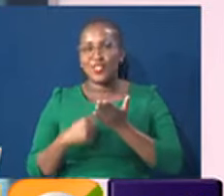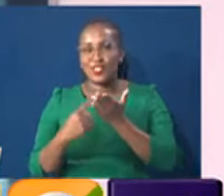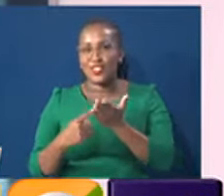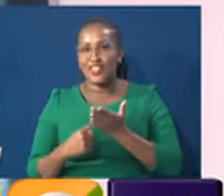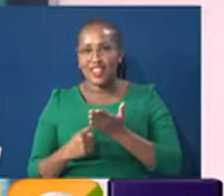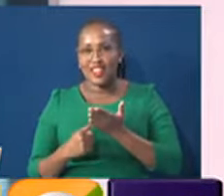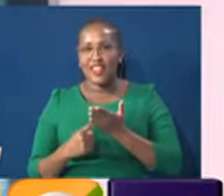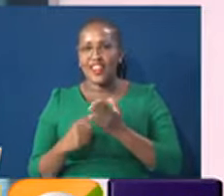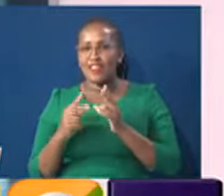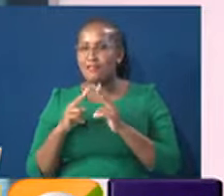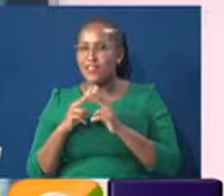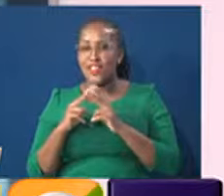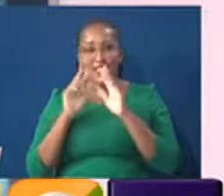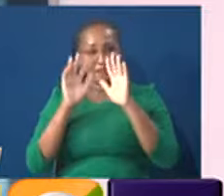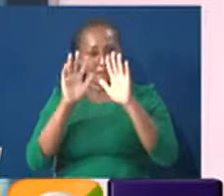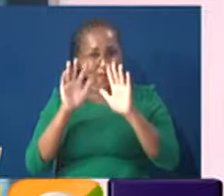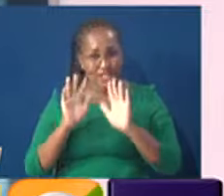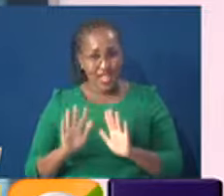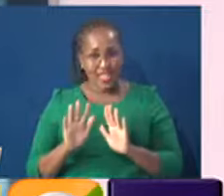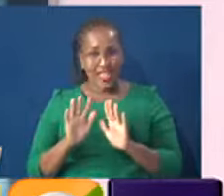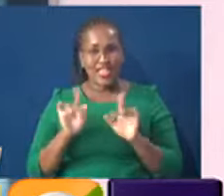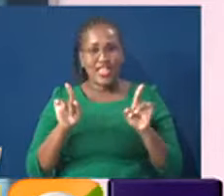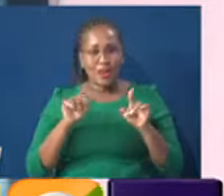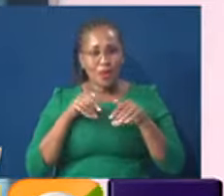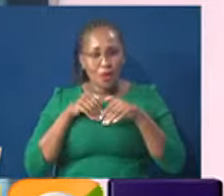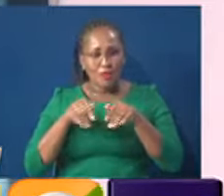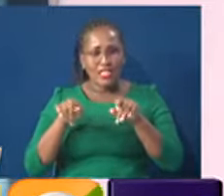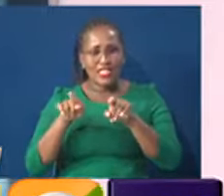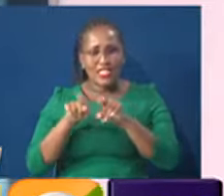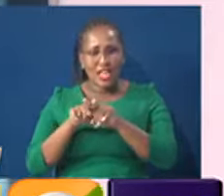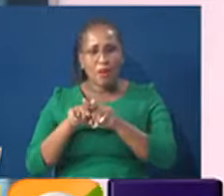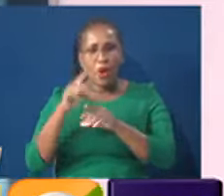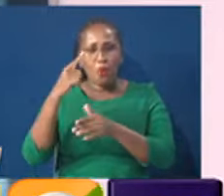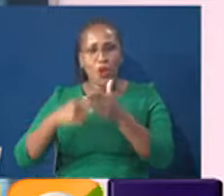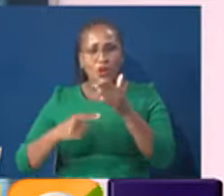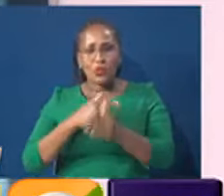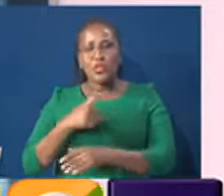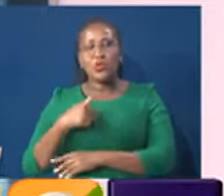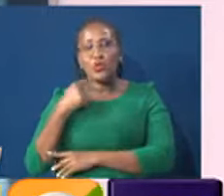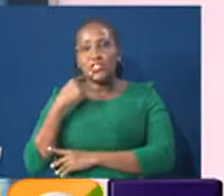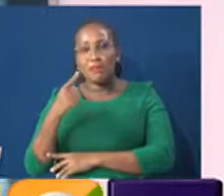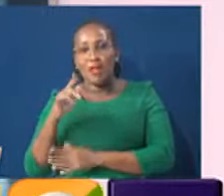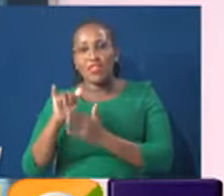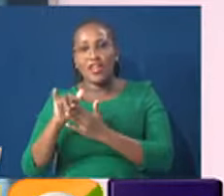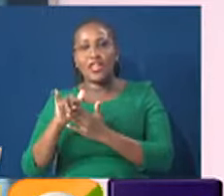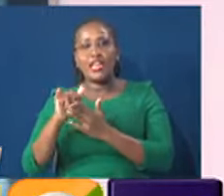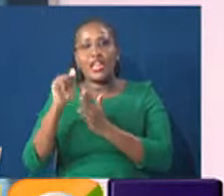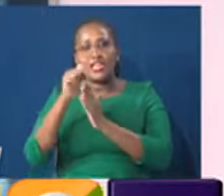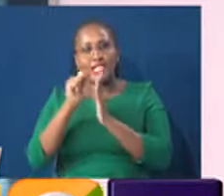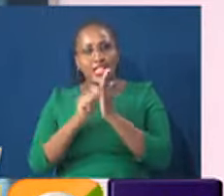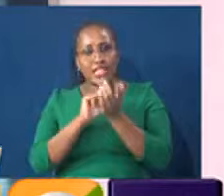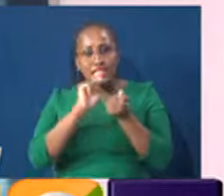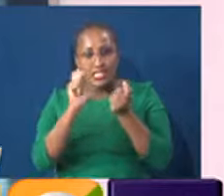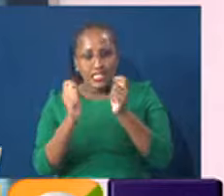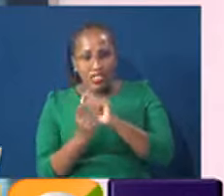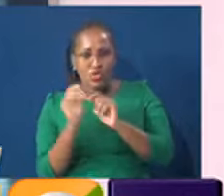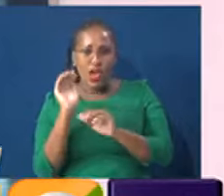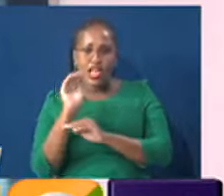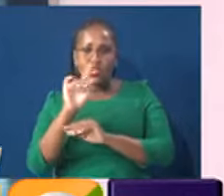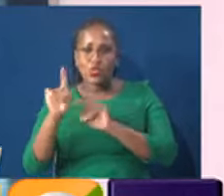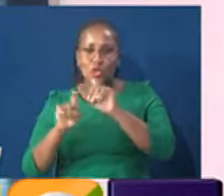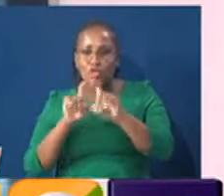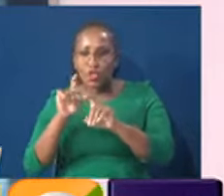ni nguzo. Ni inaambatana na ile nguzo kusema kwamba mjadala ubadilike, tuulizane maswali ya